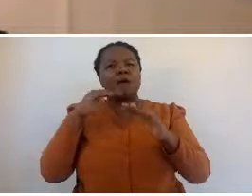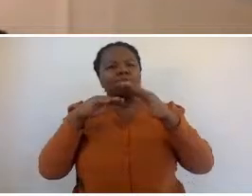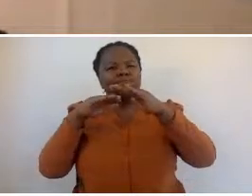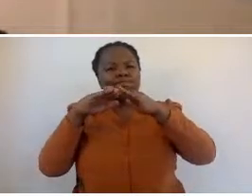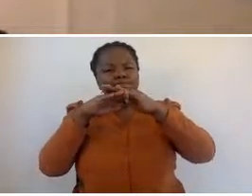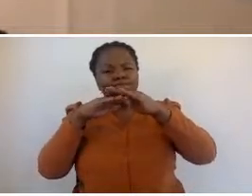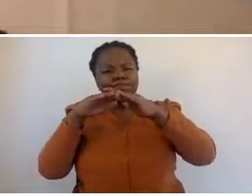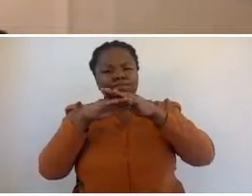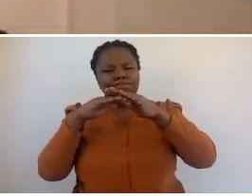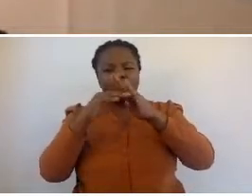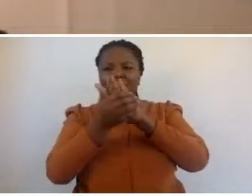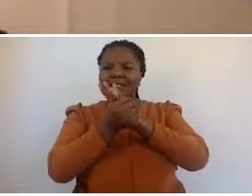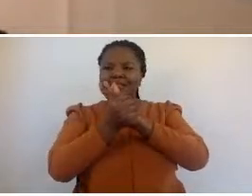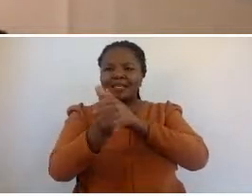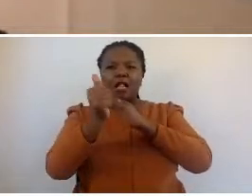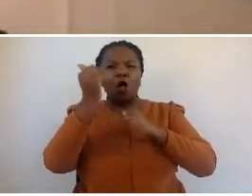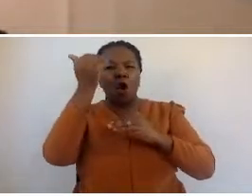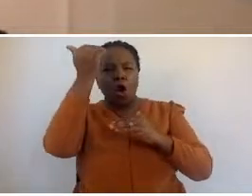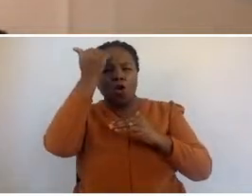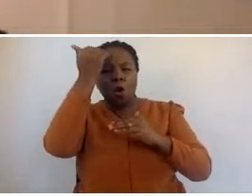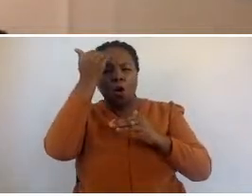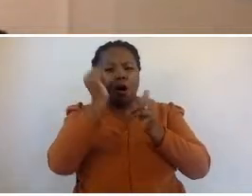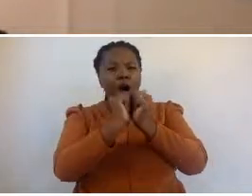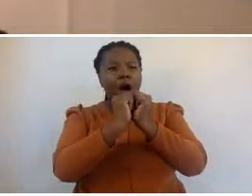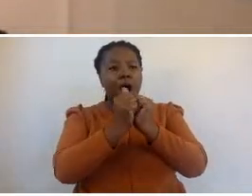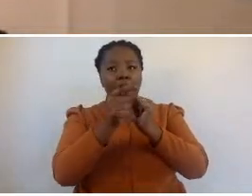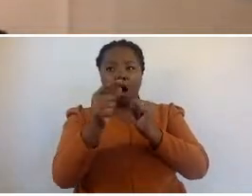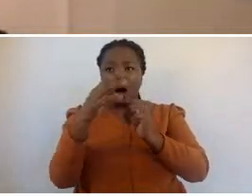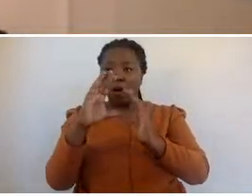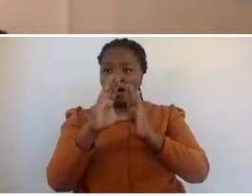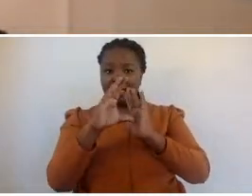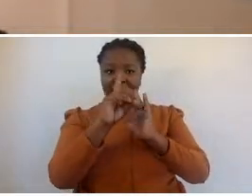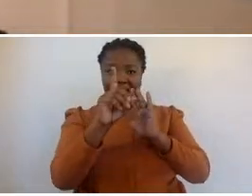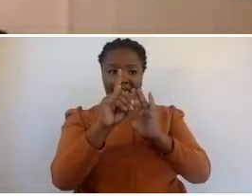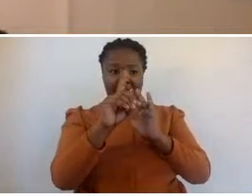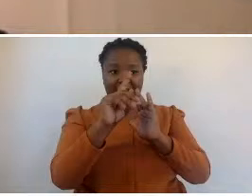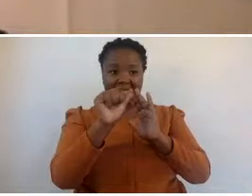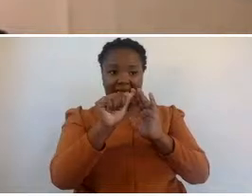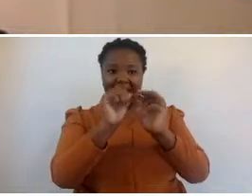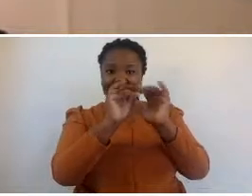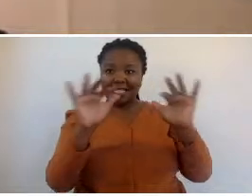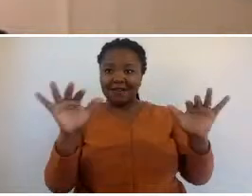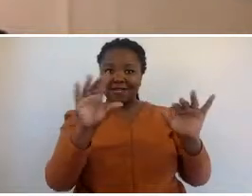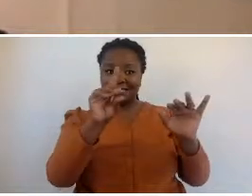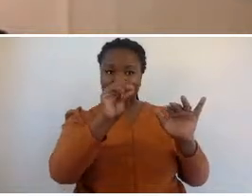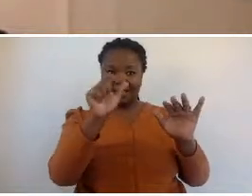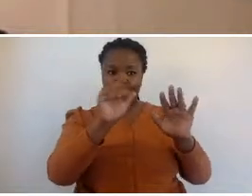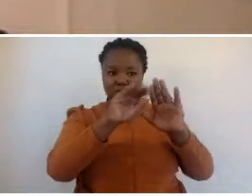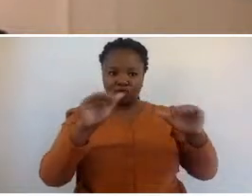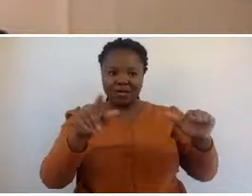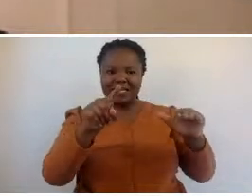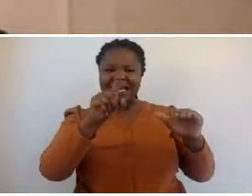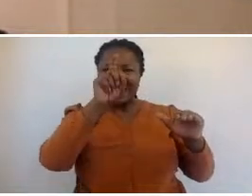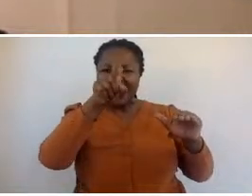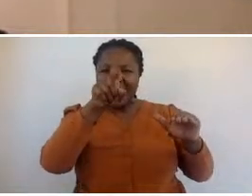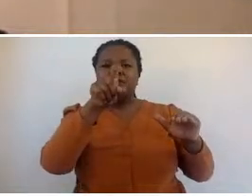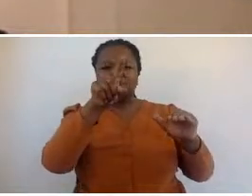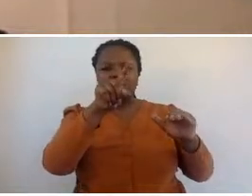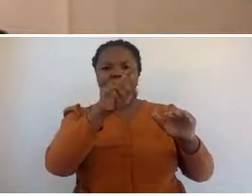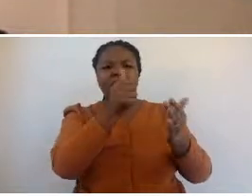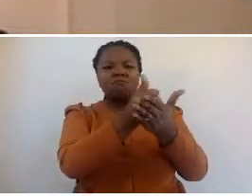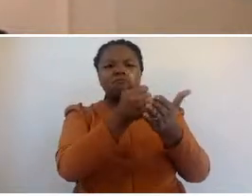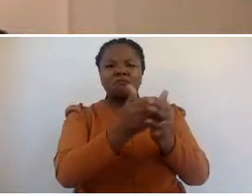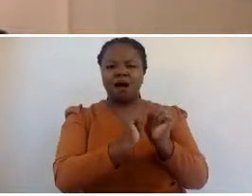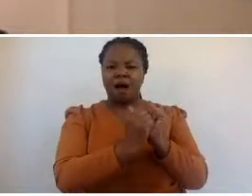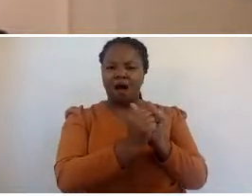compétences, connaissances, les aptitudes de base leur permettant de s'occuper d'enfants qui ont des besoins particuliers et diversifiés.